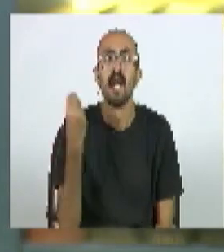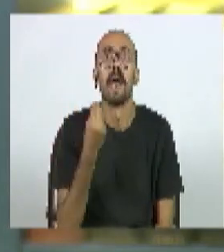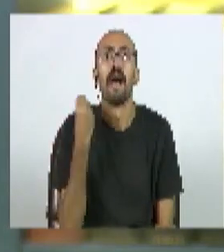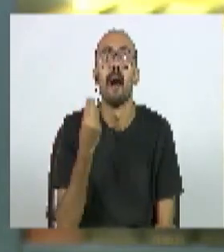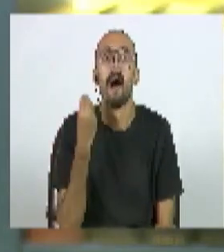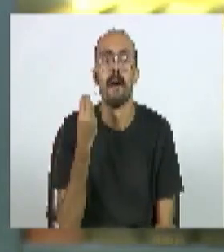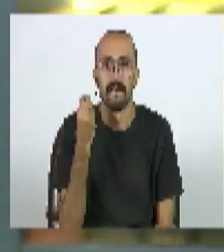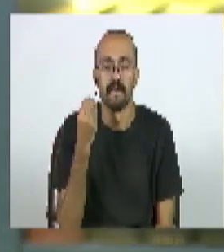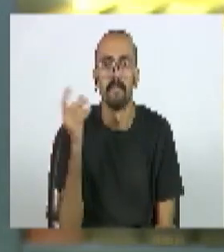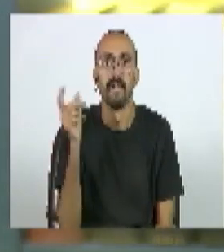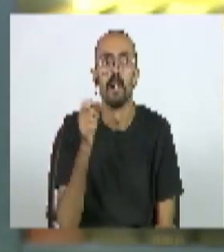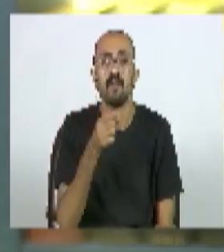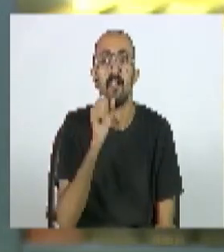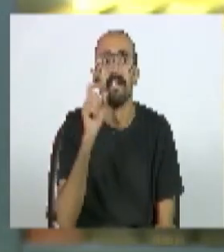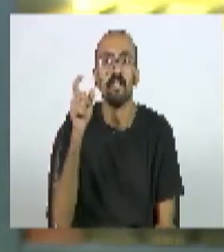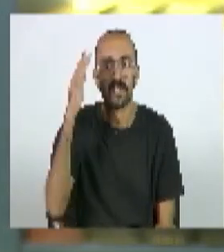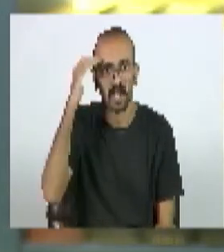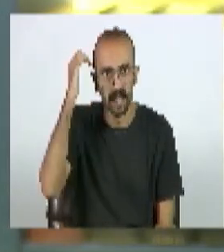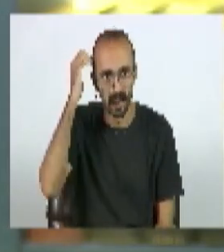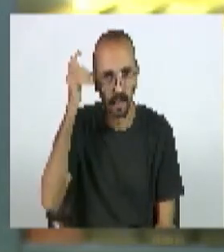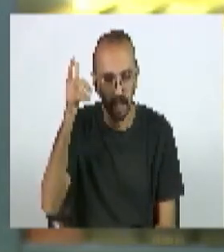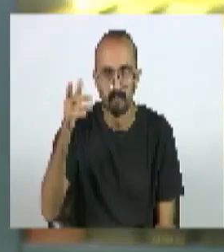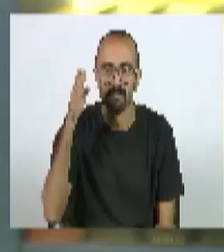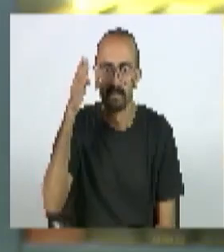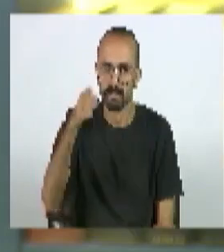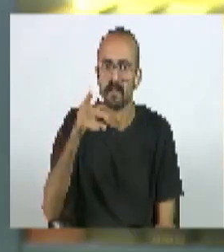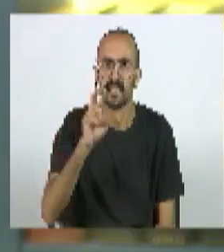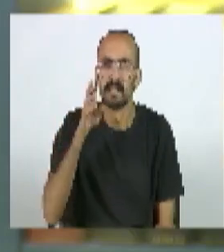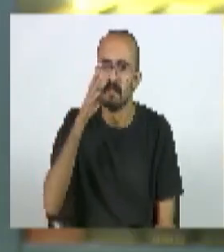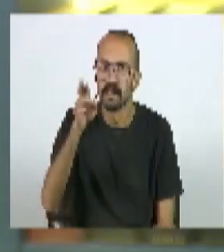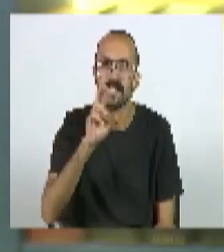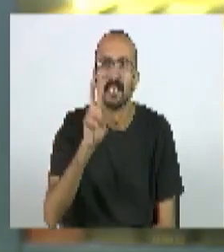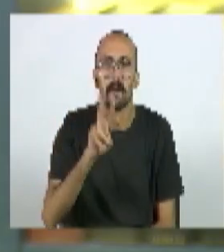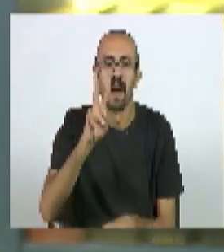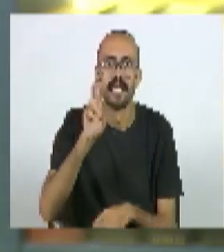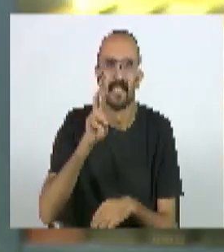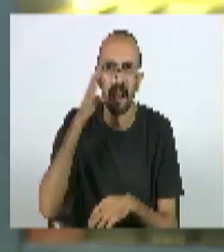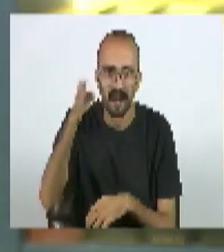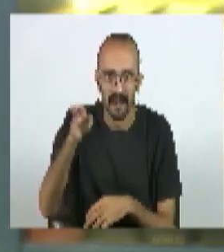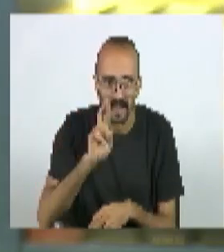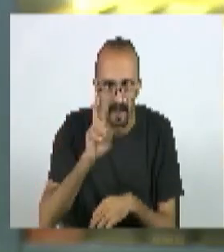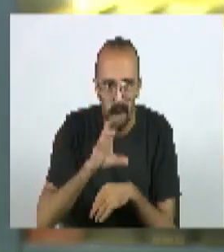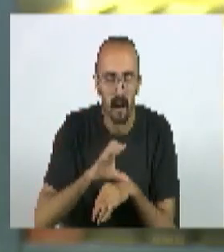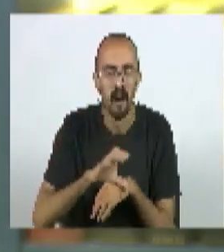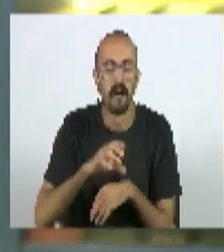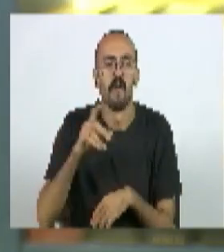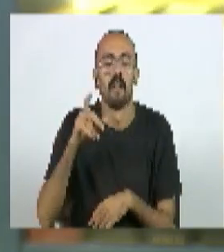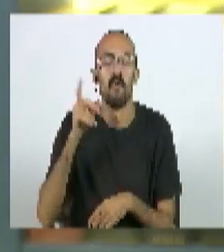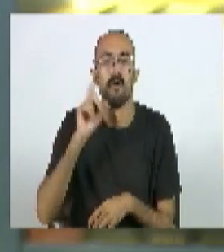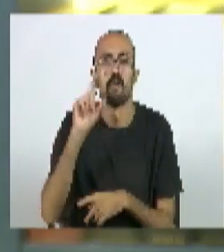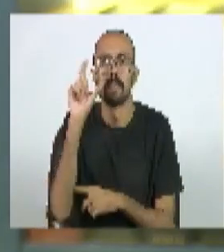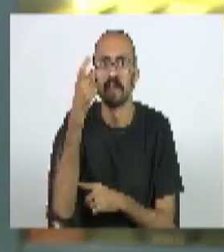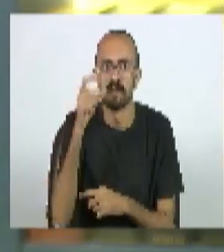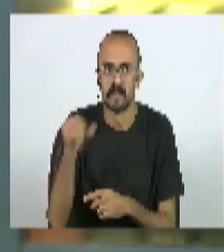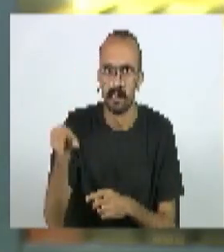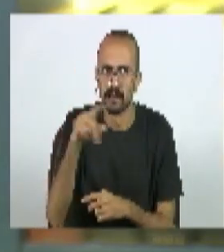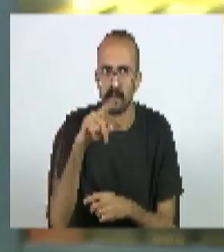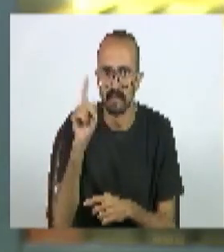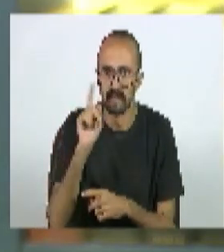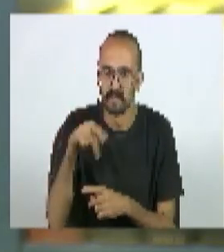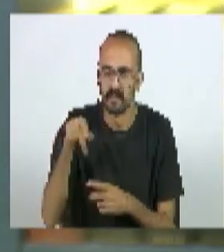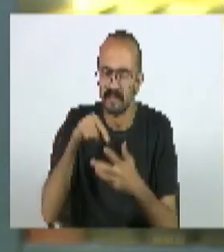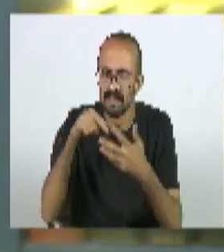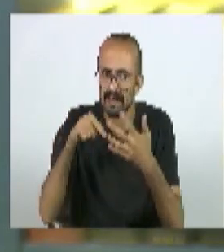الصعيد يزوروا الكنيسة المعلقة ويزوروا الكنائس اللي في مصر القديمة ومسجد عمرو بن العاص، وبيزوروا بعض